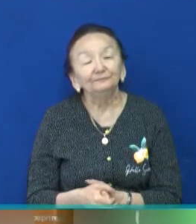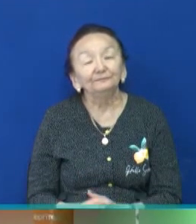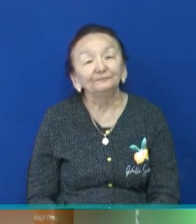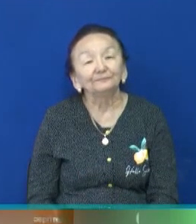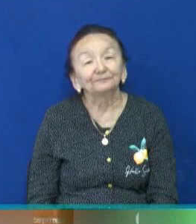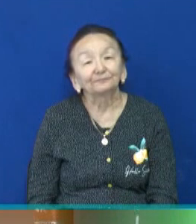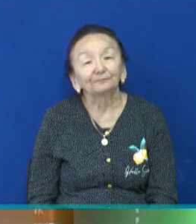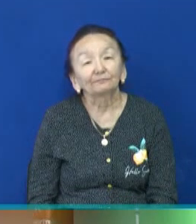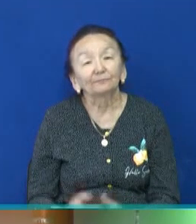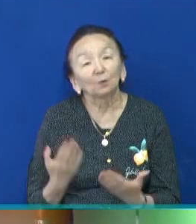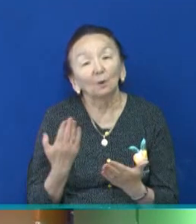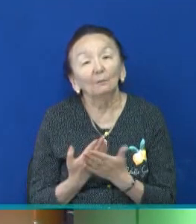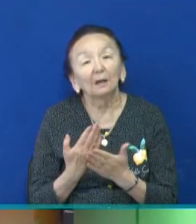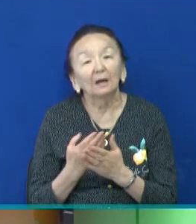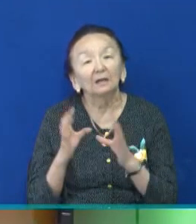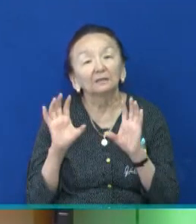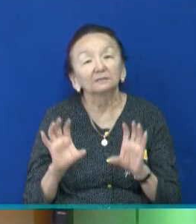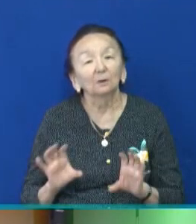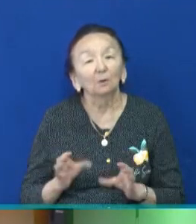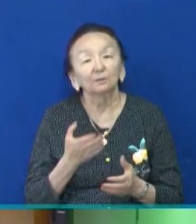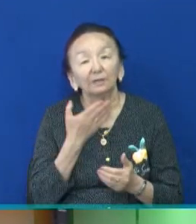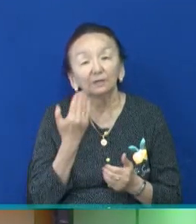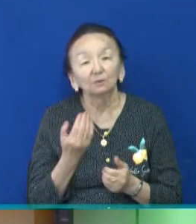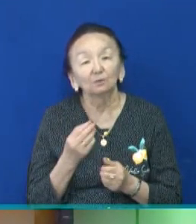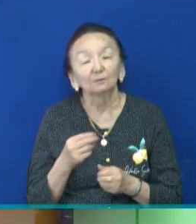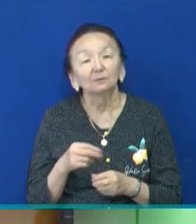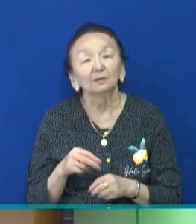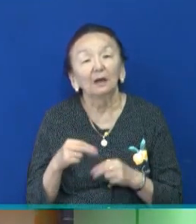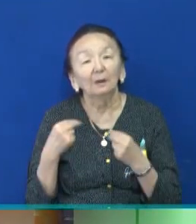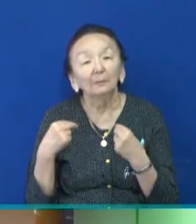заң жоқ. Шуға Сұлтанмахмұтова, Малика Мұхтарова, Елжан Мағзұмов, Семей телеарнасы.